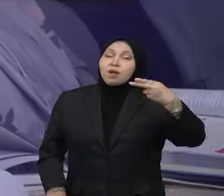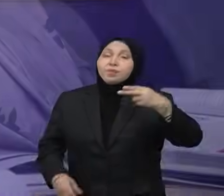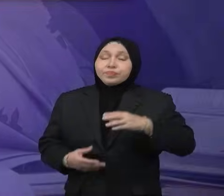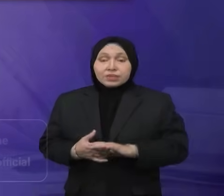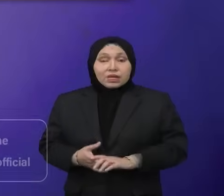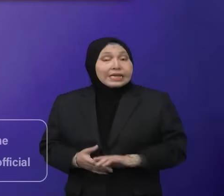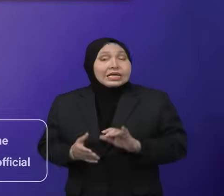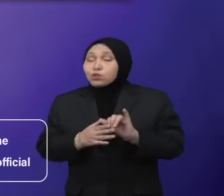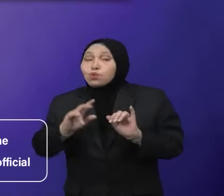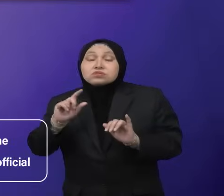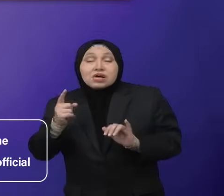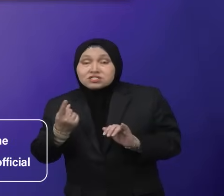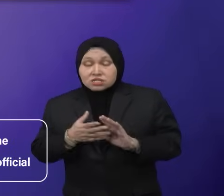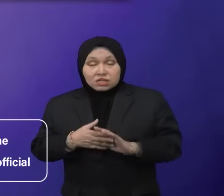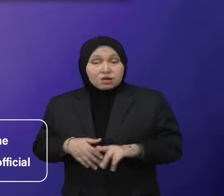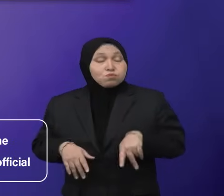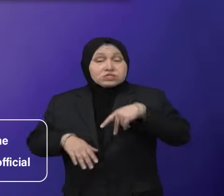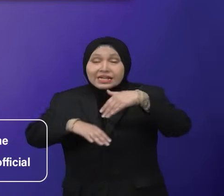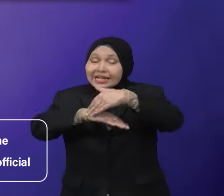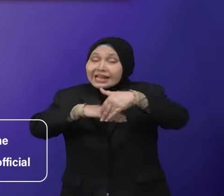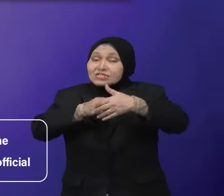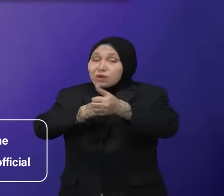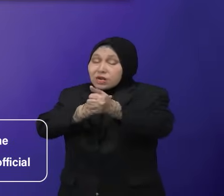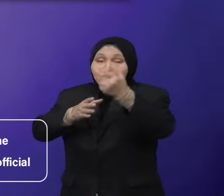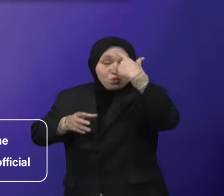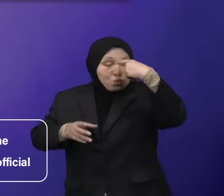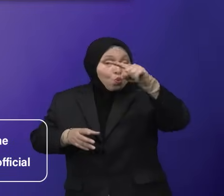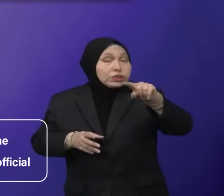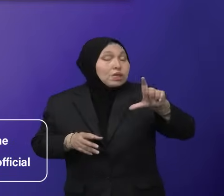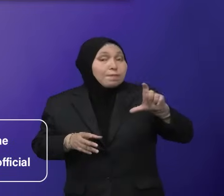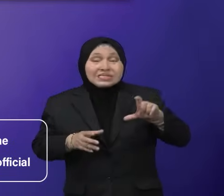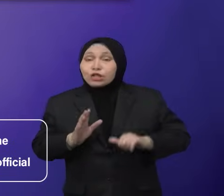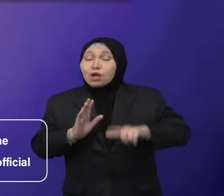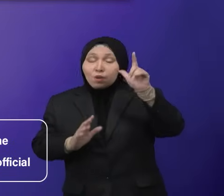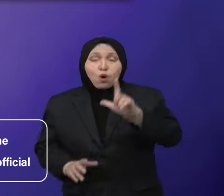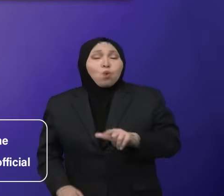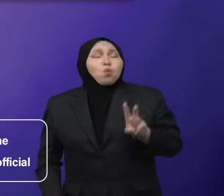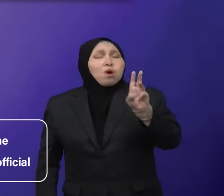rahmatullah. Itu saja dia punya garis panduan untuk tebal. Jangan terlebih. Wa